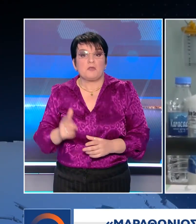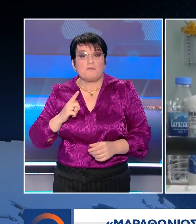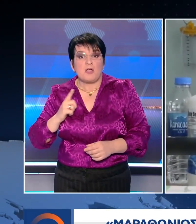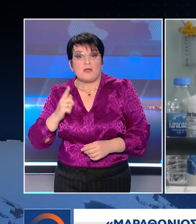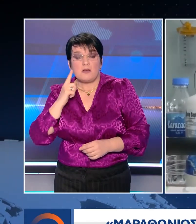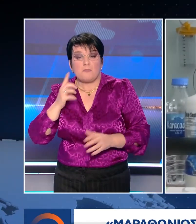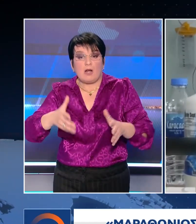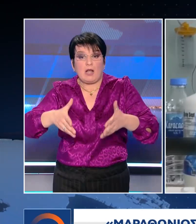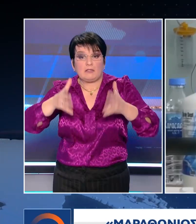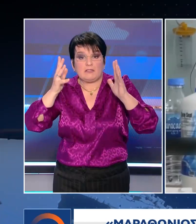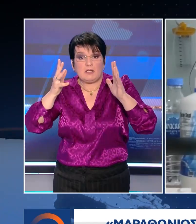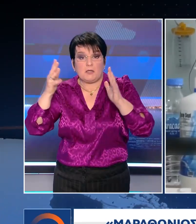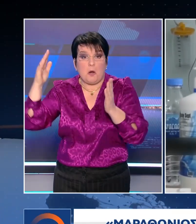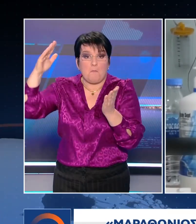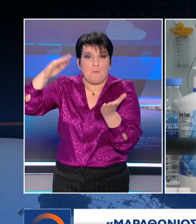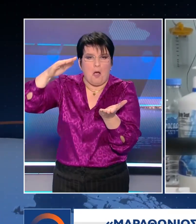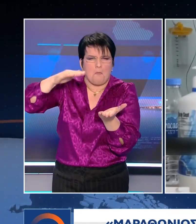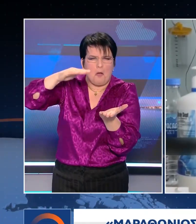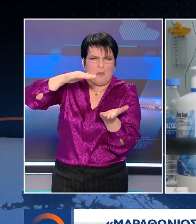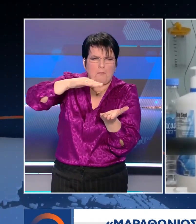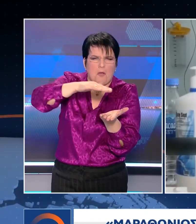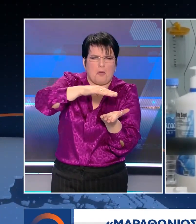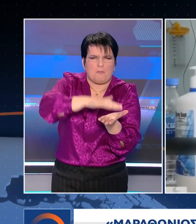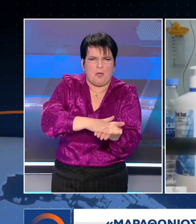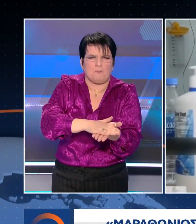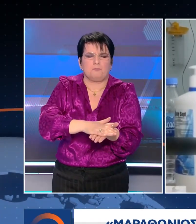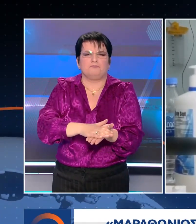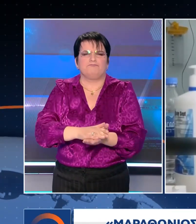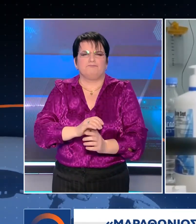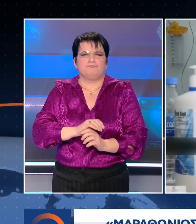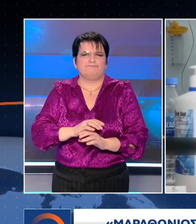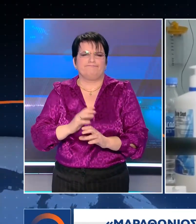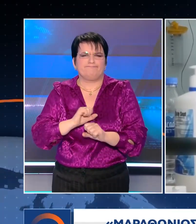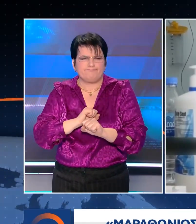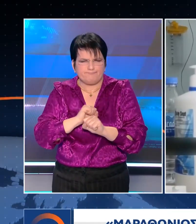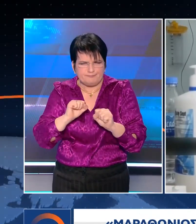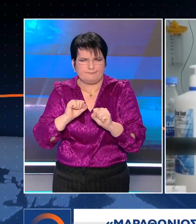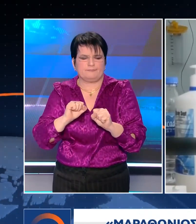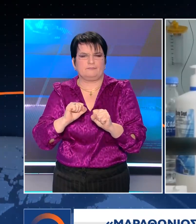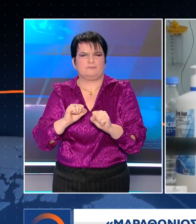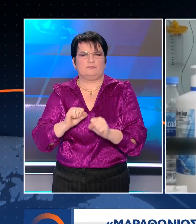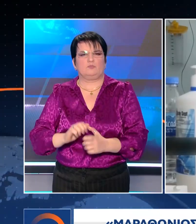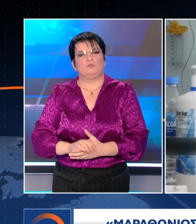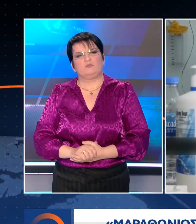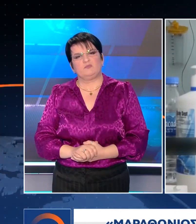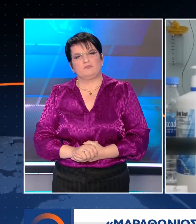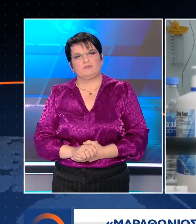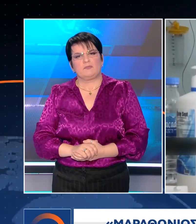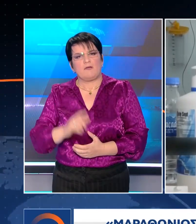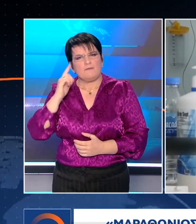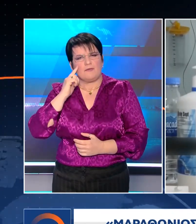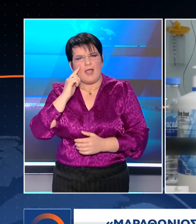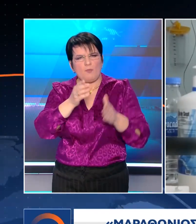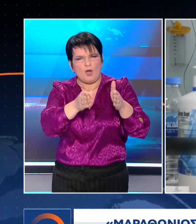zaten aşağıdan kat kat düşme sesleri geldi. Binanın yıkılma sesi geldi. Böyle güm güm gidiyordu. O anda